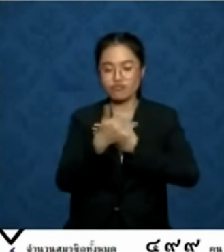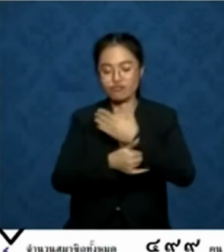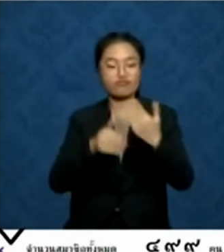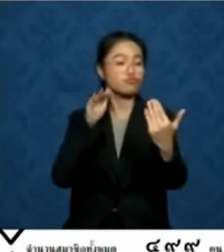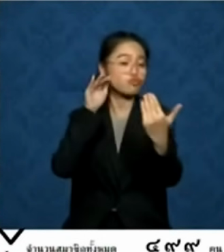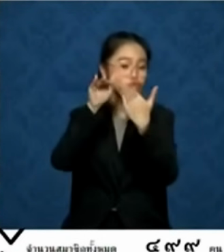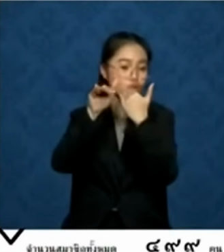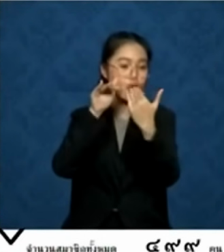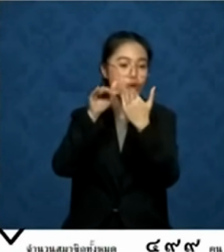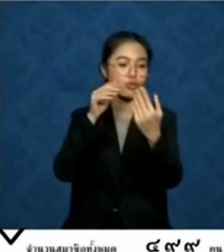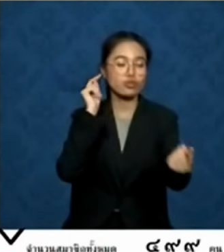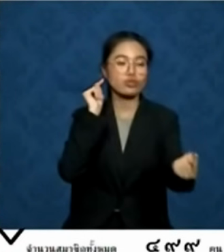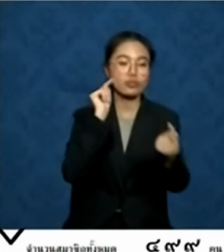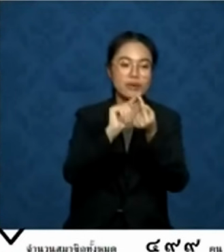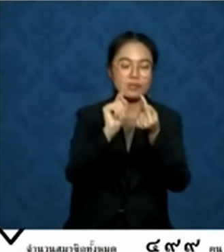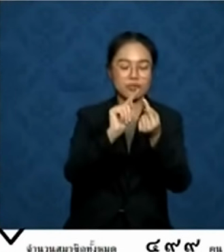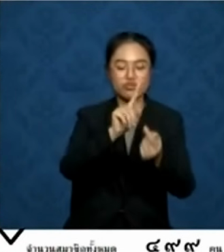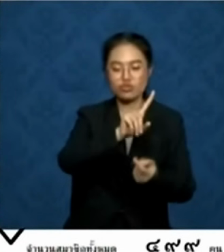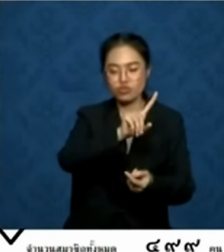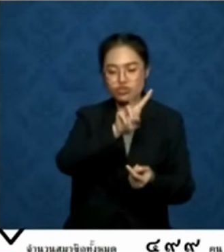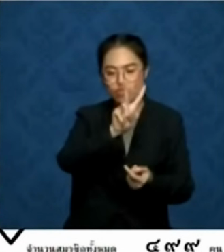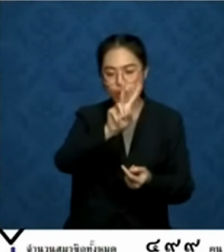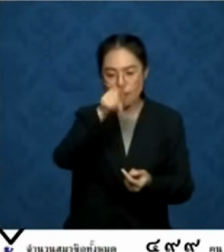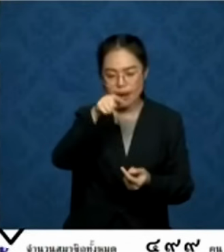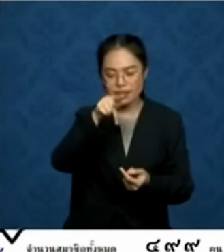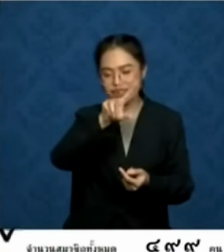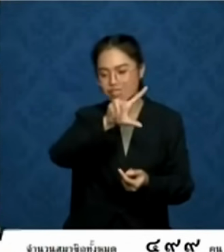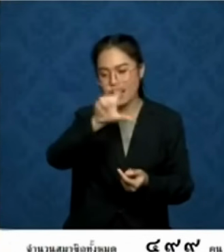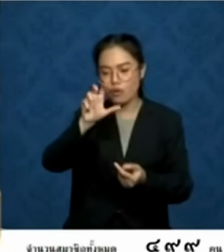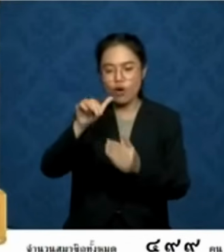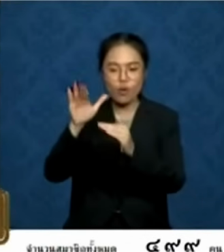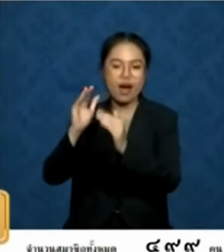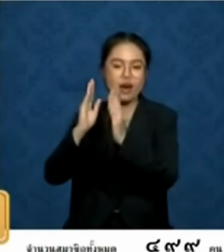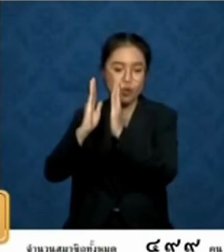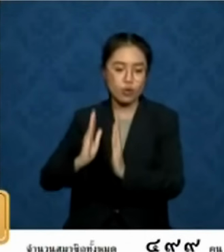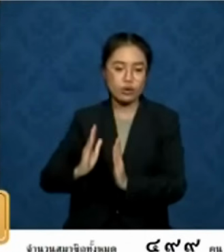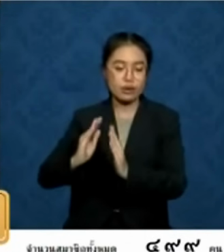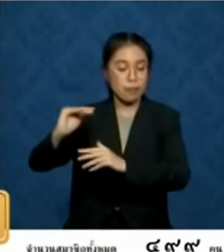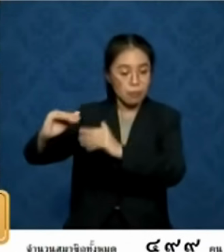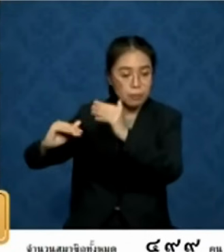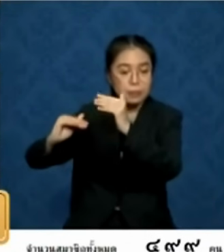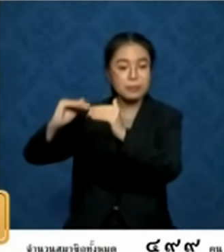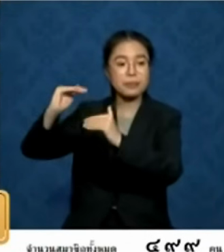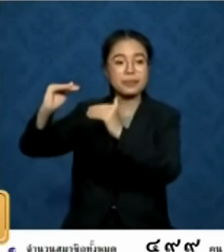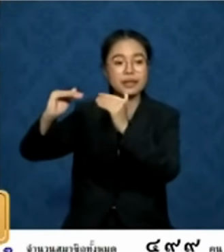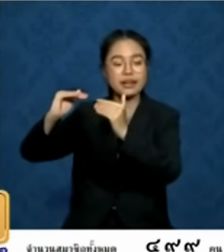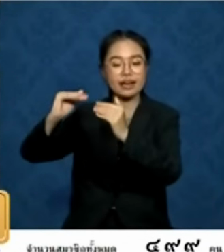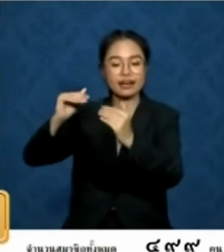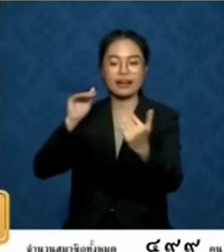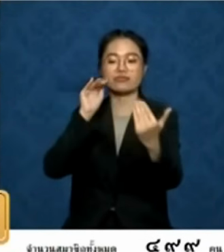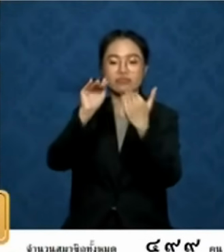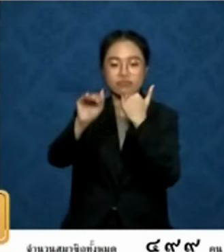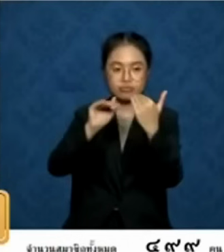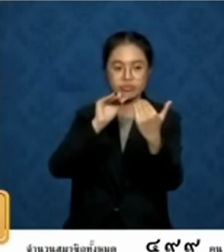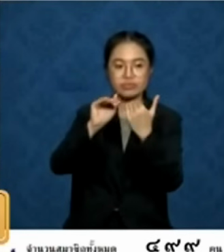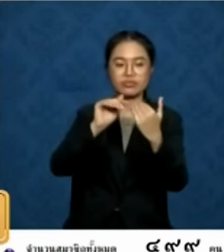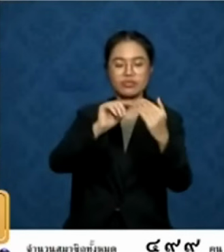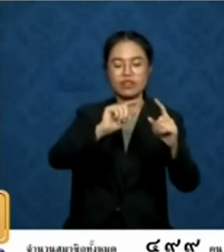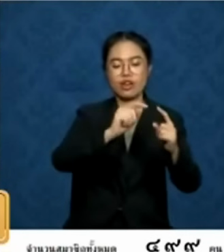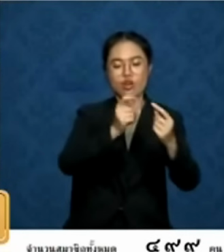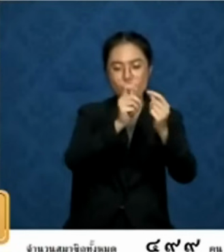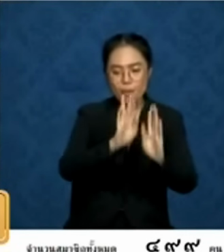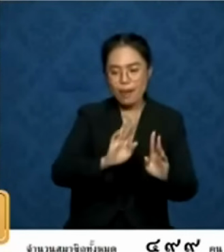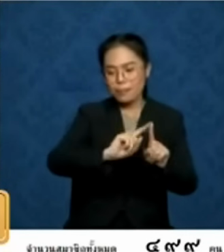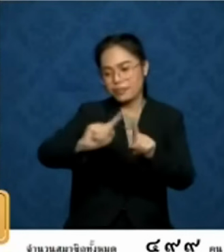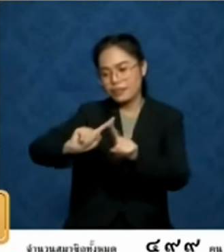ว่า 2,390 คนกำกับดูแลและพัฒนามาตรฐานด้านการคมนาคมและโลจิสติกส์ทุกรูปแบบให้มีคุณ